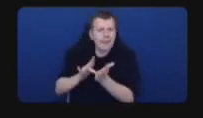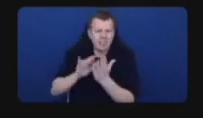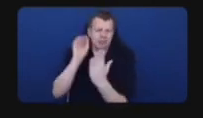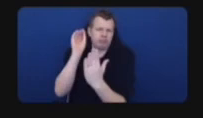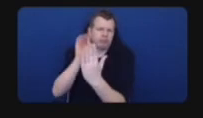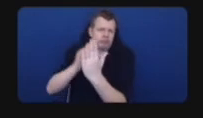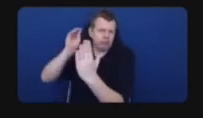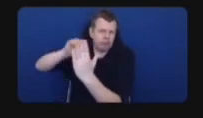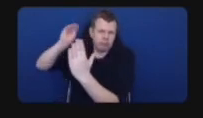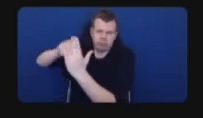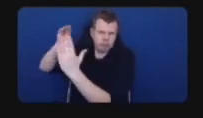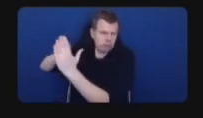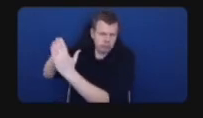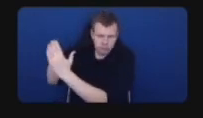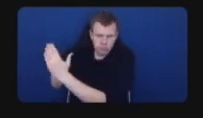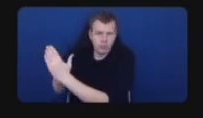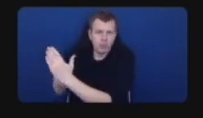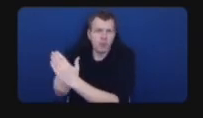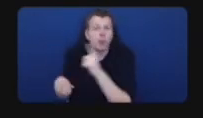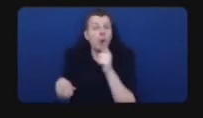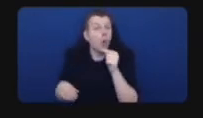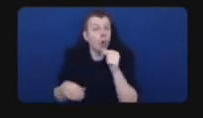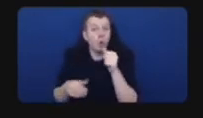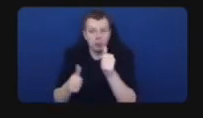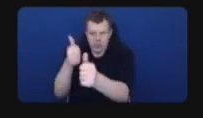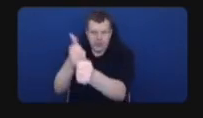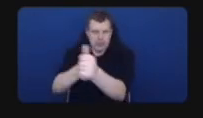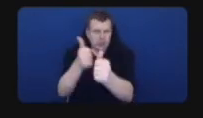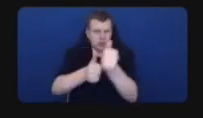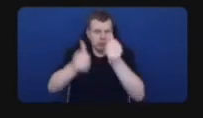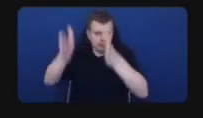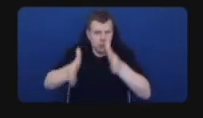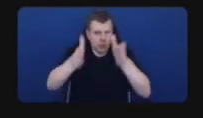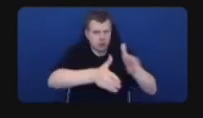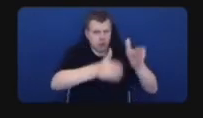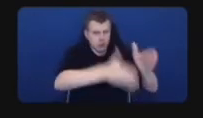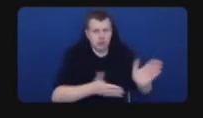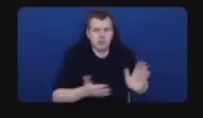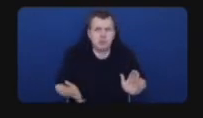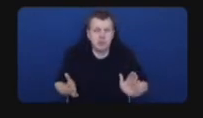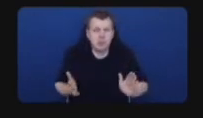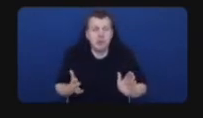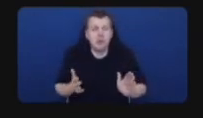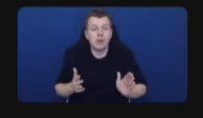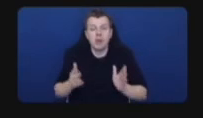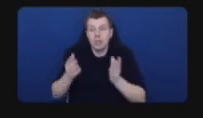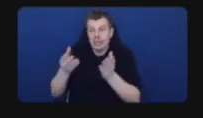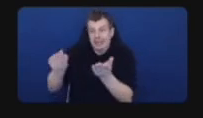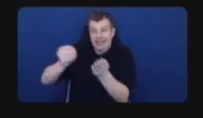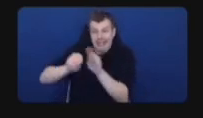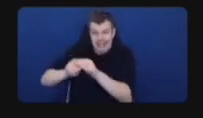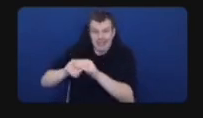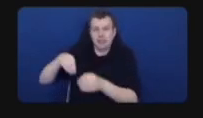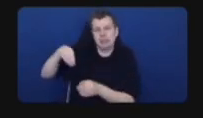上你们的一些信息，还有包括是你们服用哪些药，还有你们有哪些过敏，